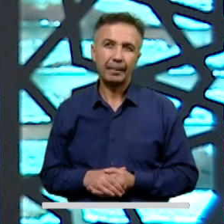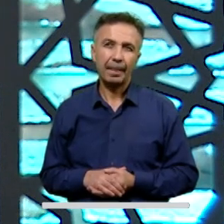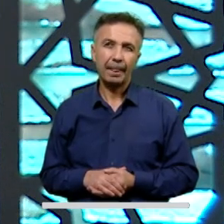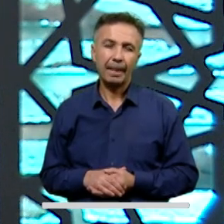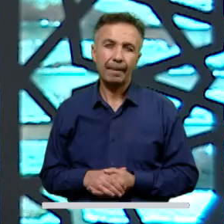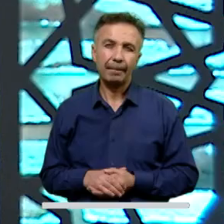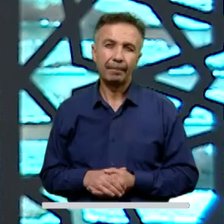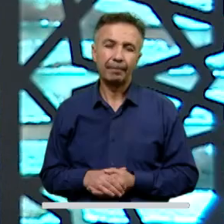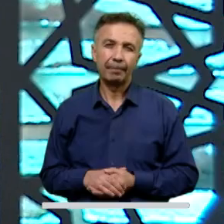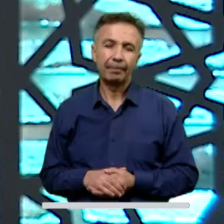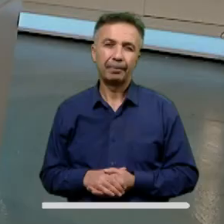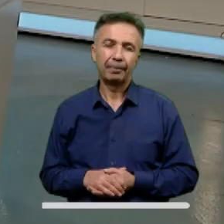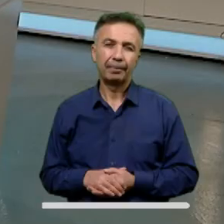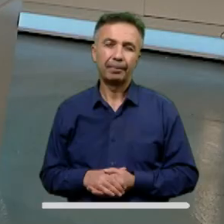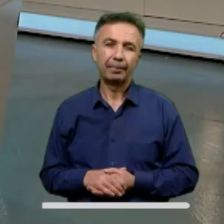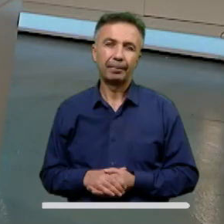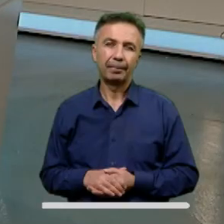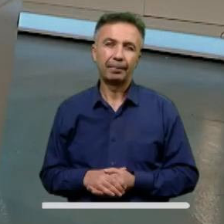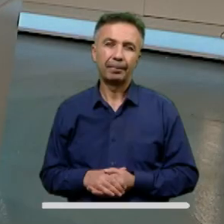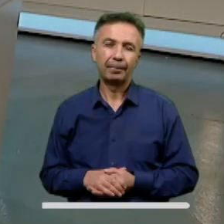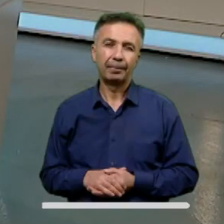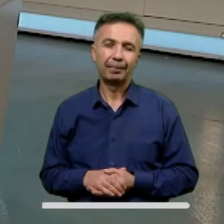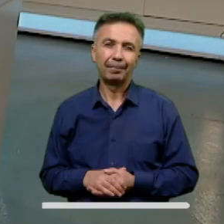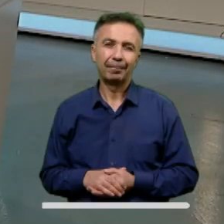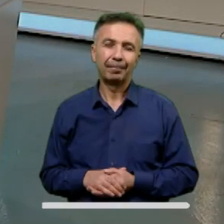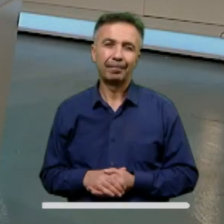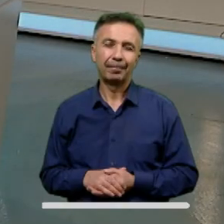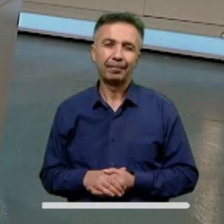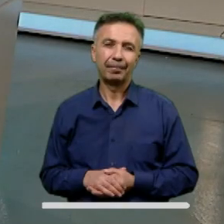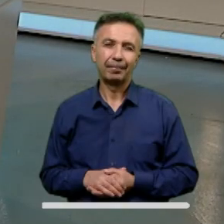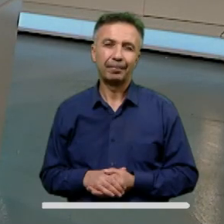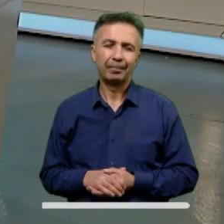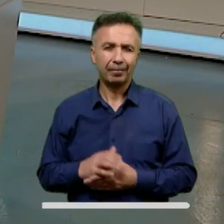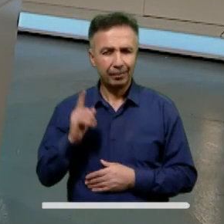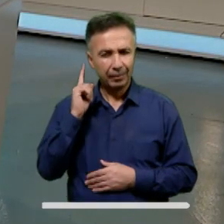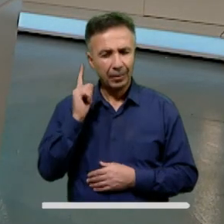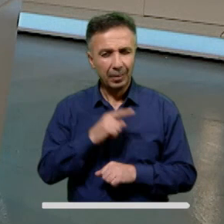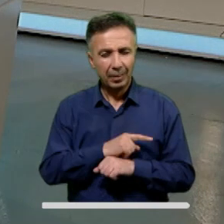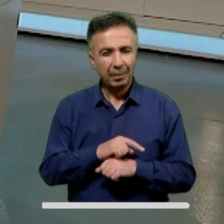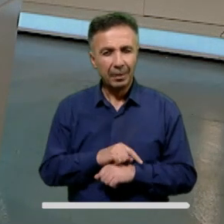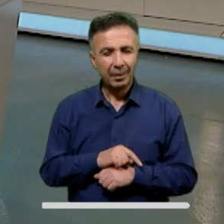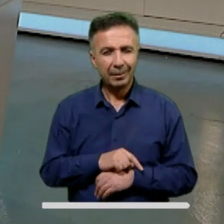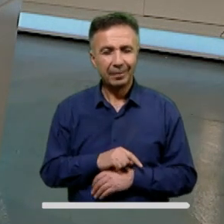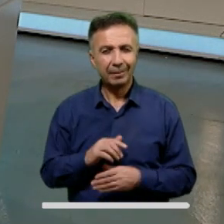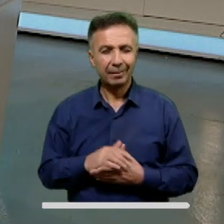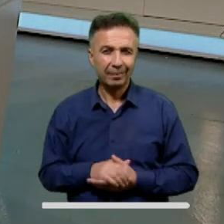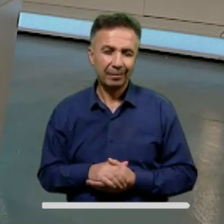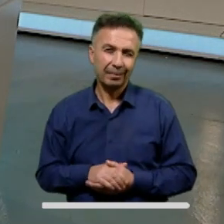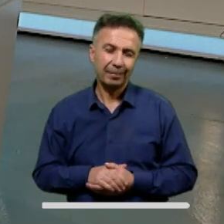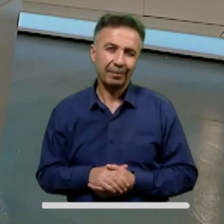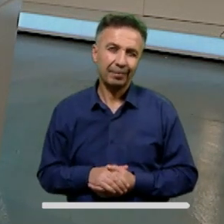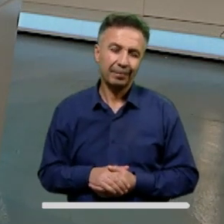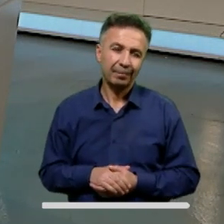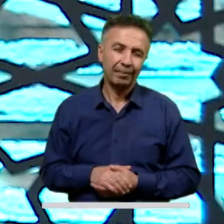istirham ederiz efendim. Allah'a emanet olun. Yani dinlediğimiz zaman sanki böyle bir akla yatar bir hali var. Öbür tarafta